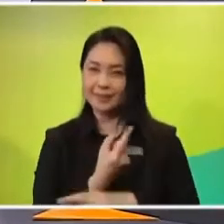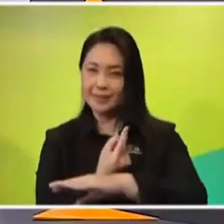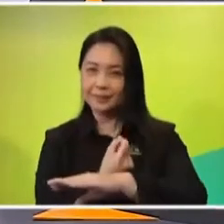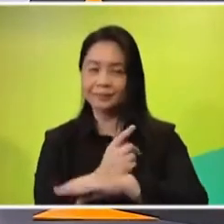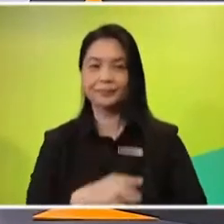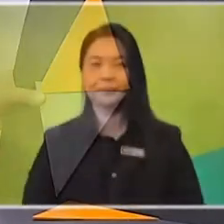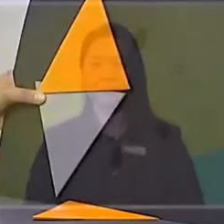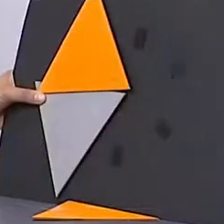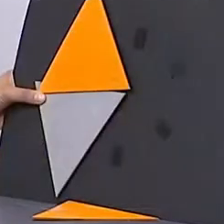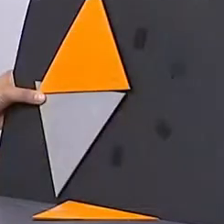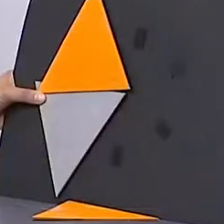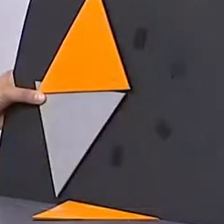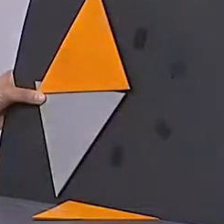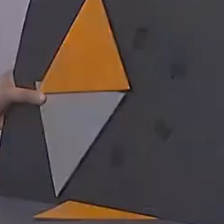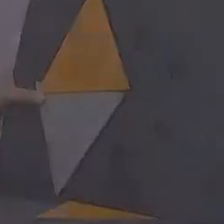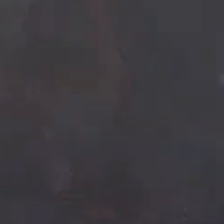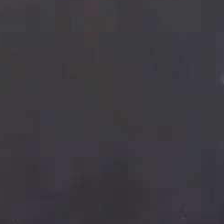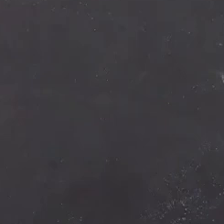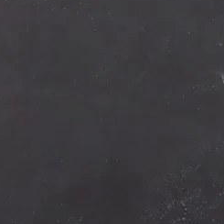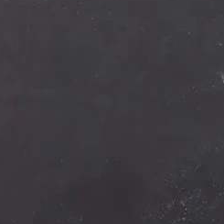mana-mana. Alright.